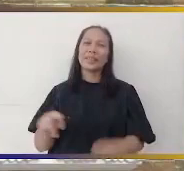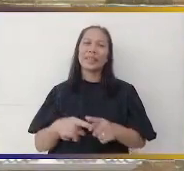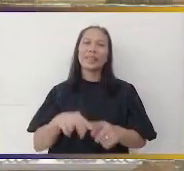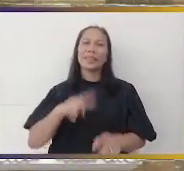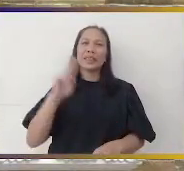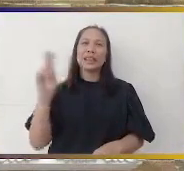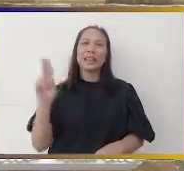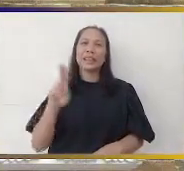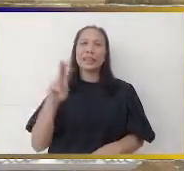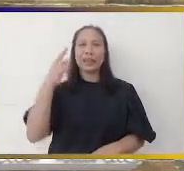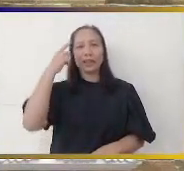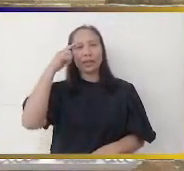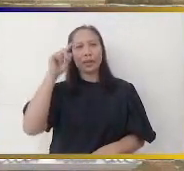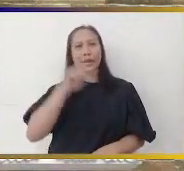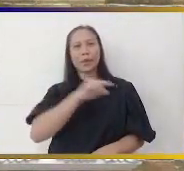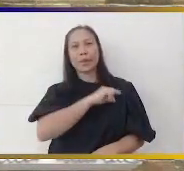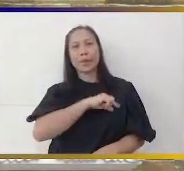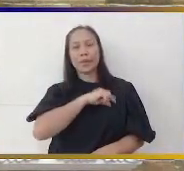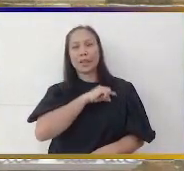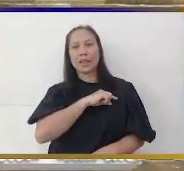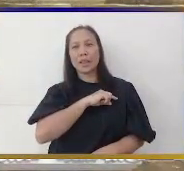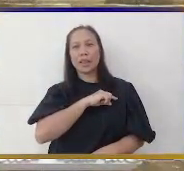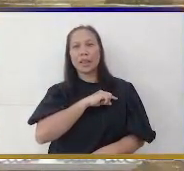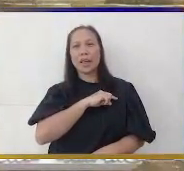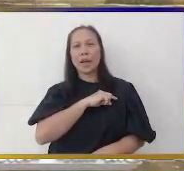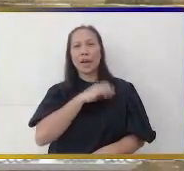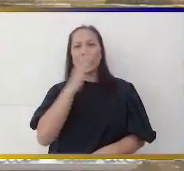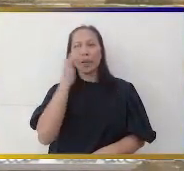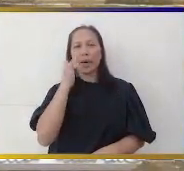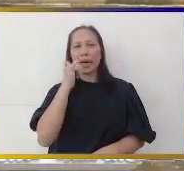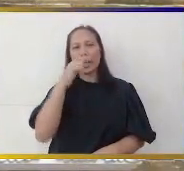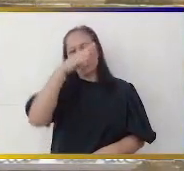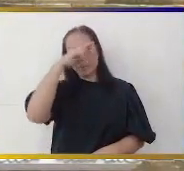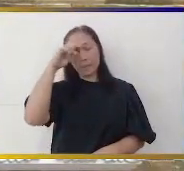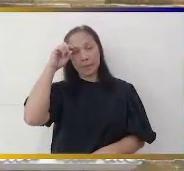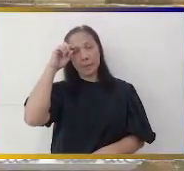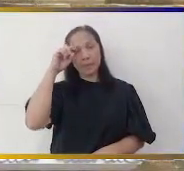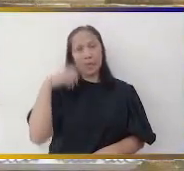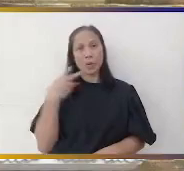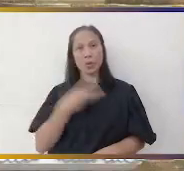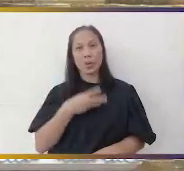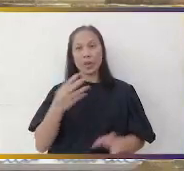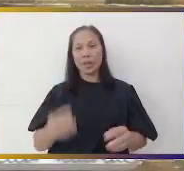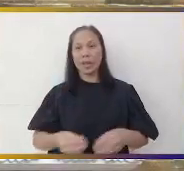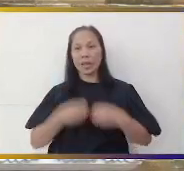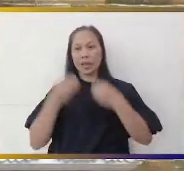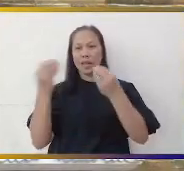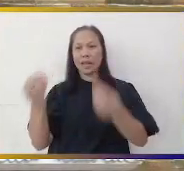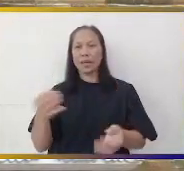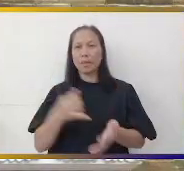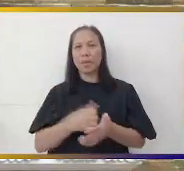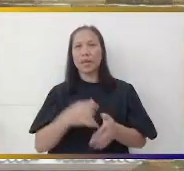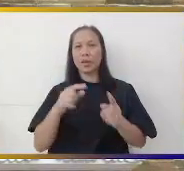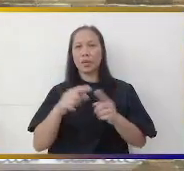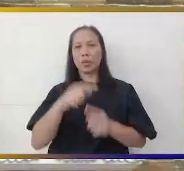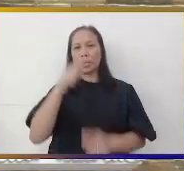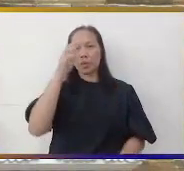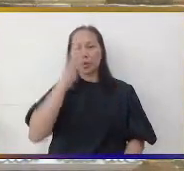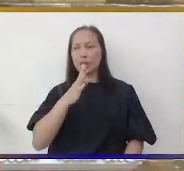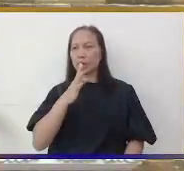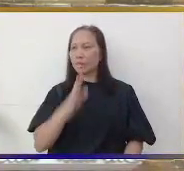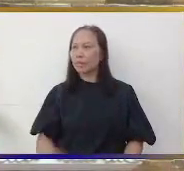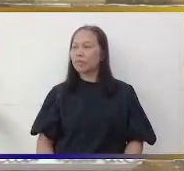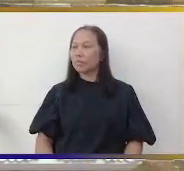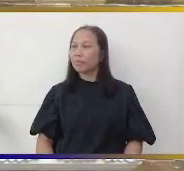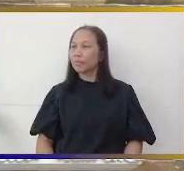Kanino mo ibinigay sa Diyos pag sa atin lang yan Sino lang ay Tingan niyo mga kapatid Tingan niyo Marami po yan marami po